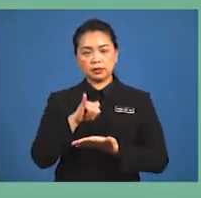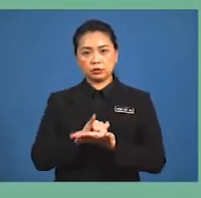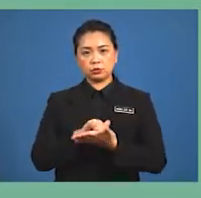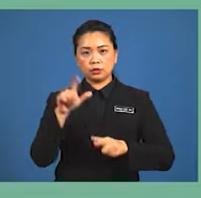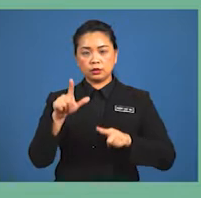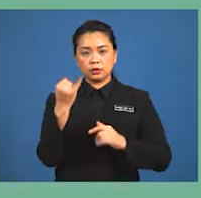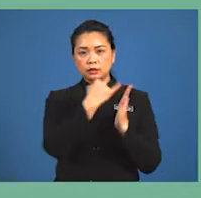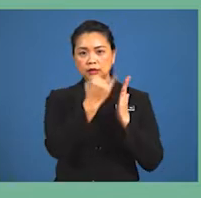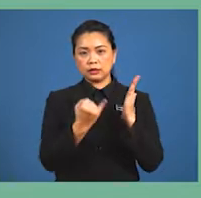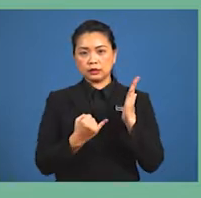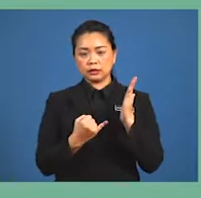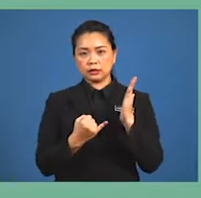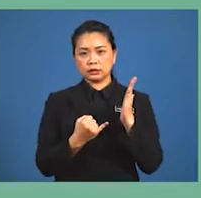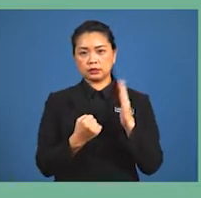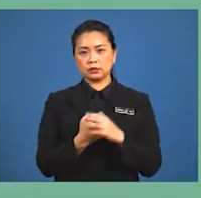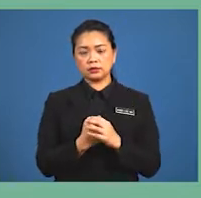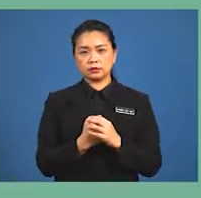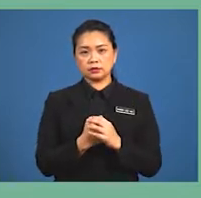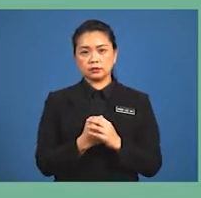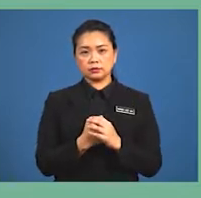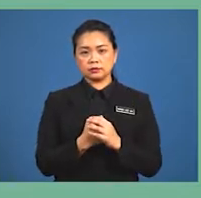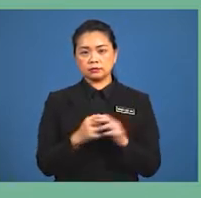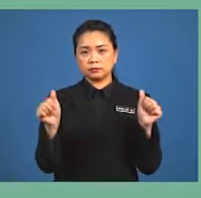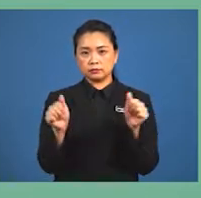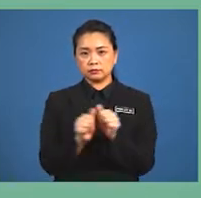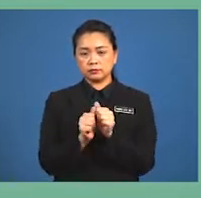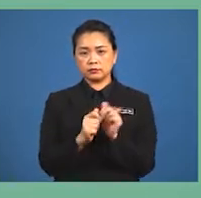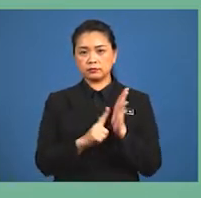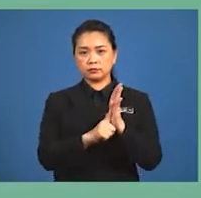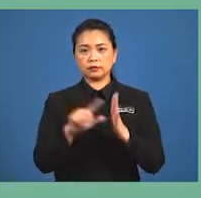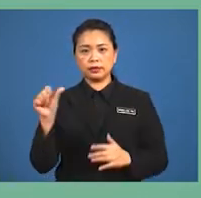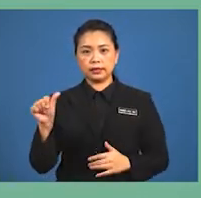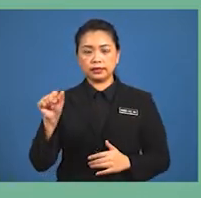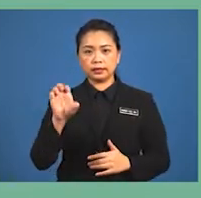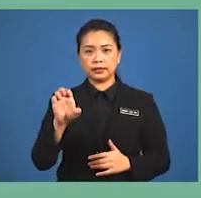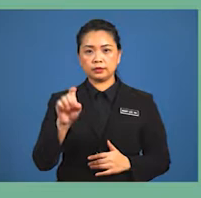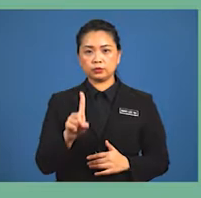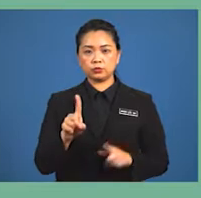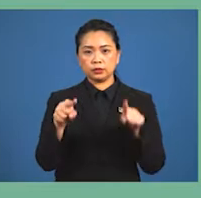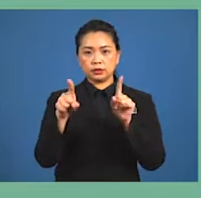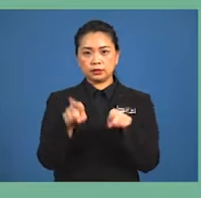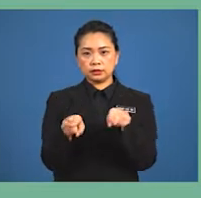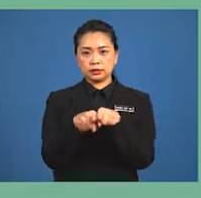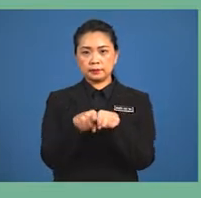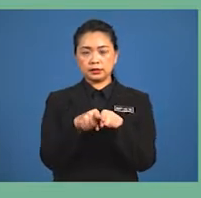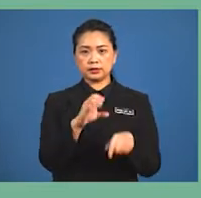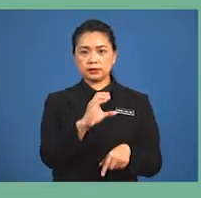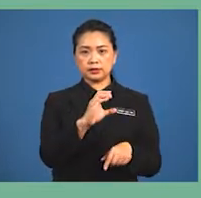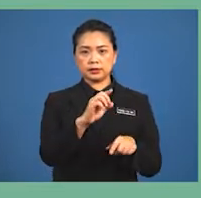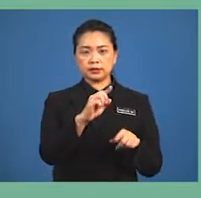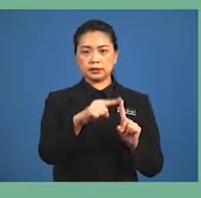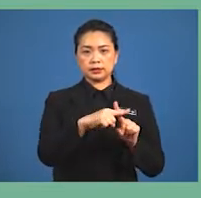Seterusnya, lakarkan keluk perbelanjaan aggregat yang baru dengan label AE1 sama dengan C tambah